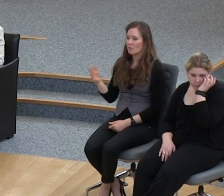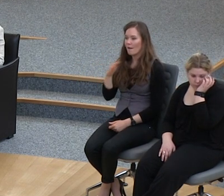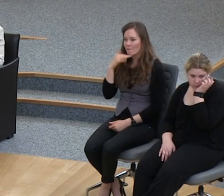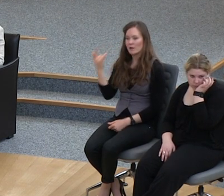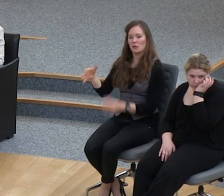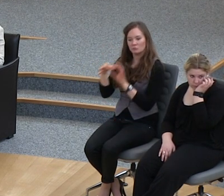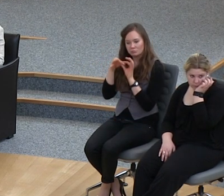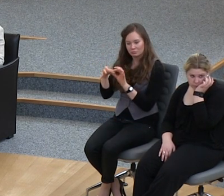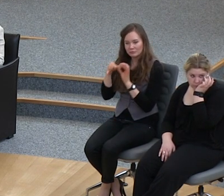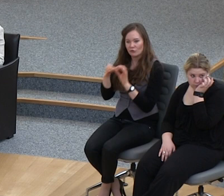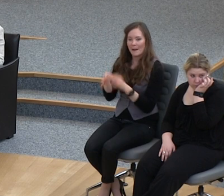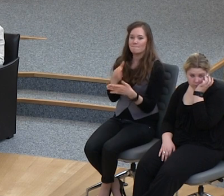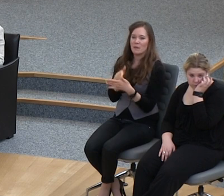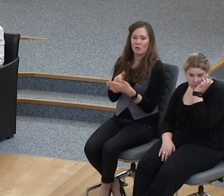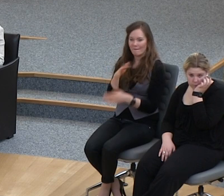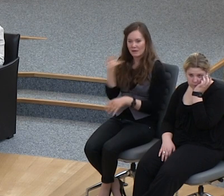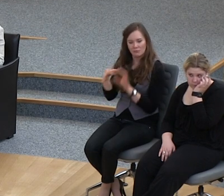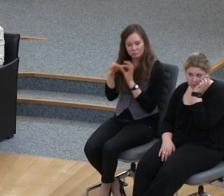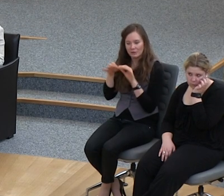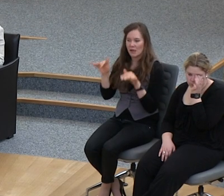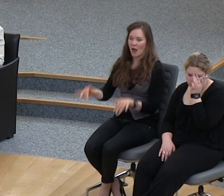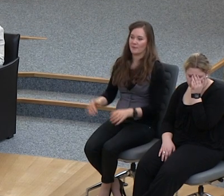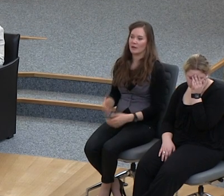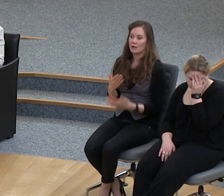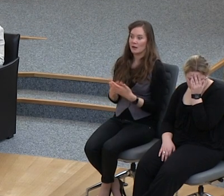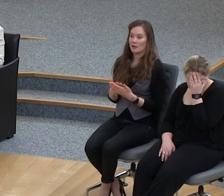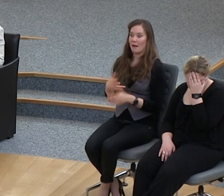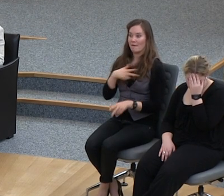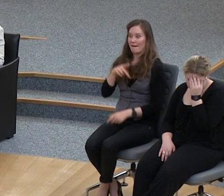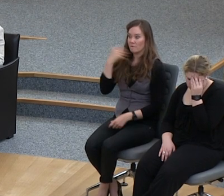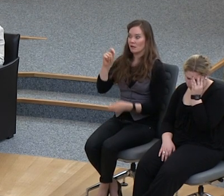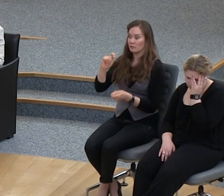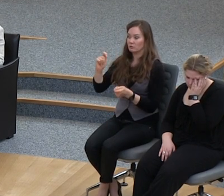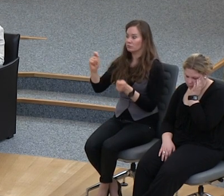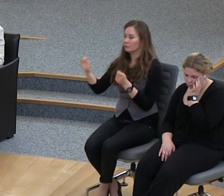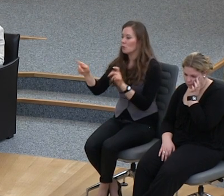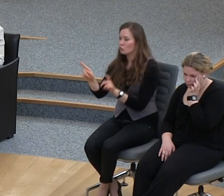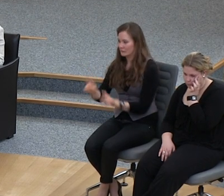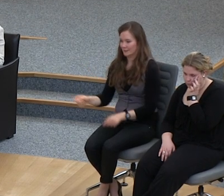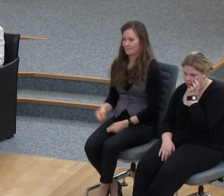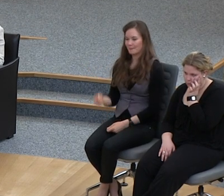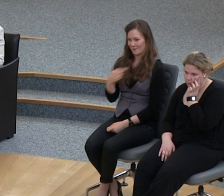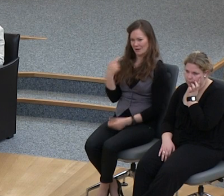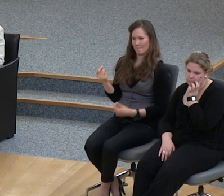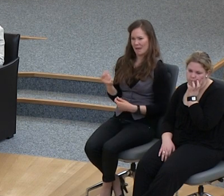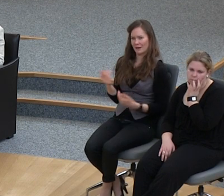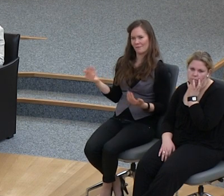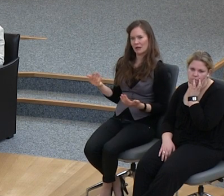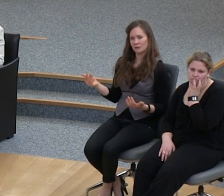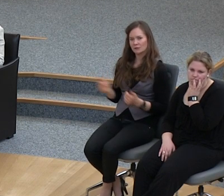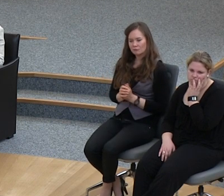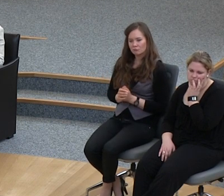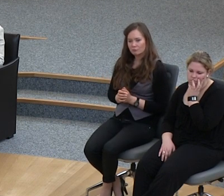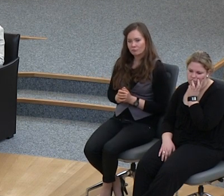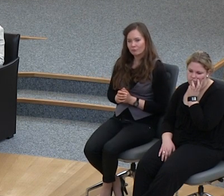viele Bezüge zu Behinderung und da muss gar nicht so viel getan werden. Und da haben wir gemerkt, dass es erstmal auch